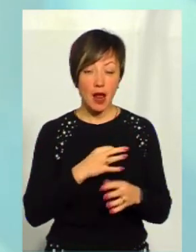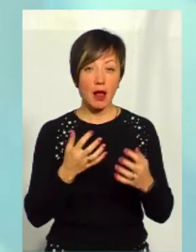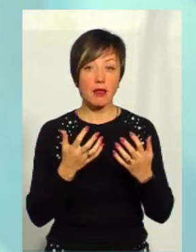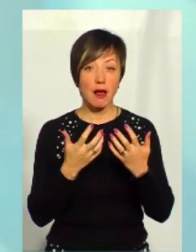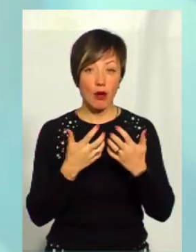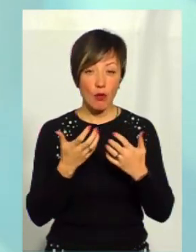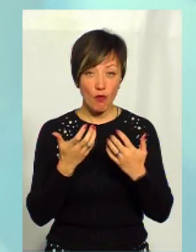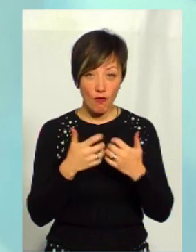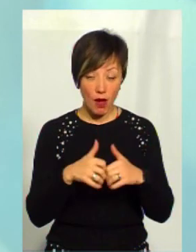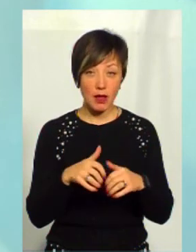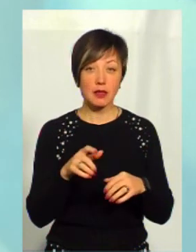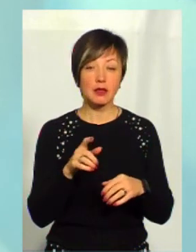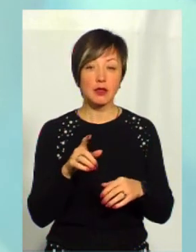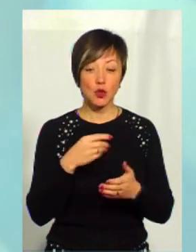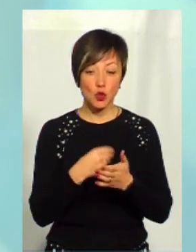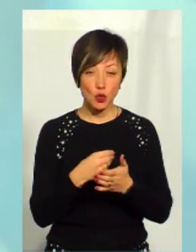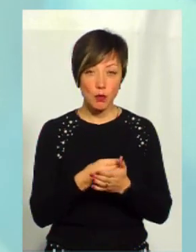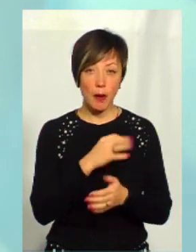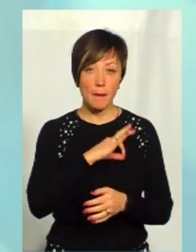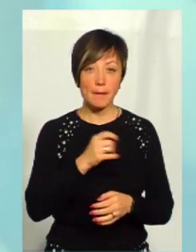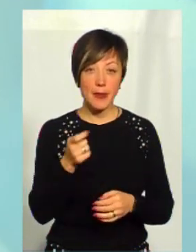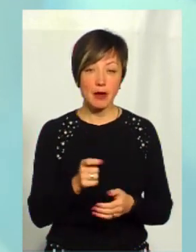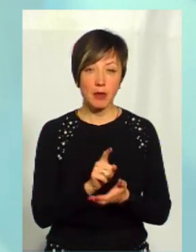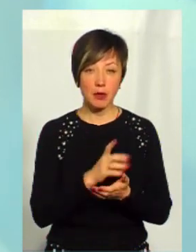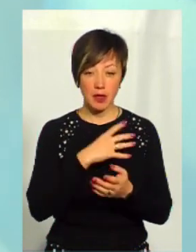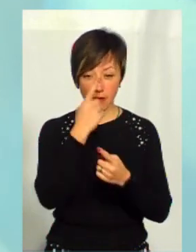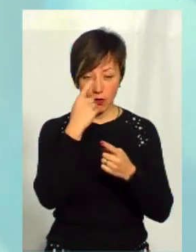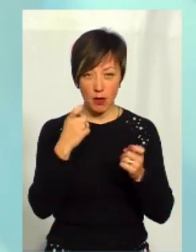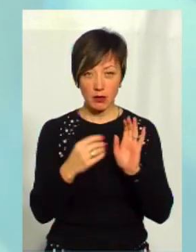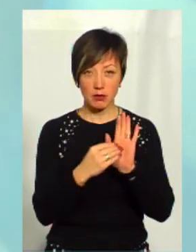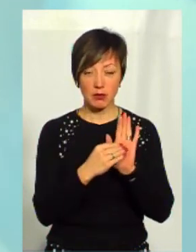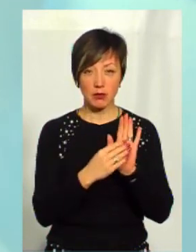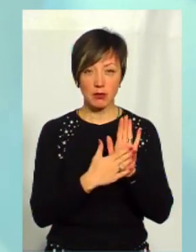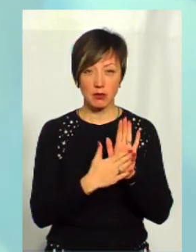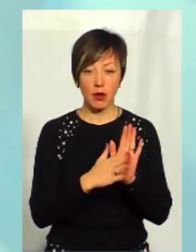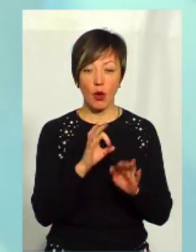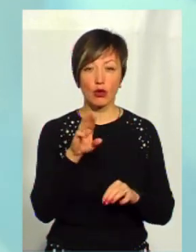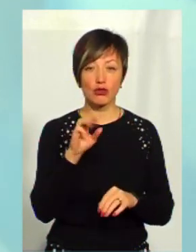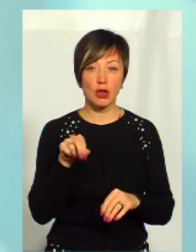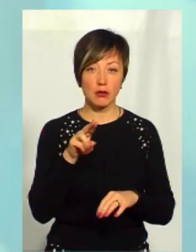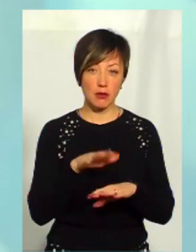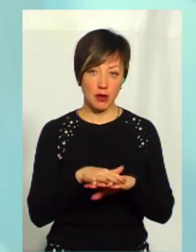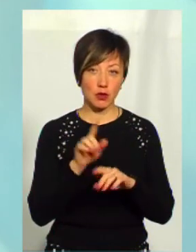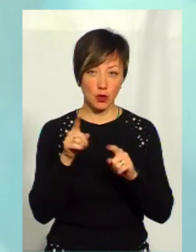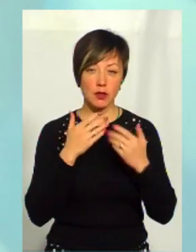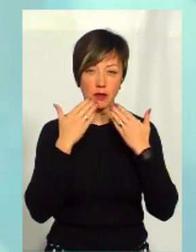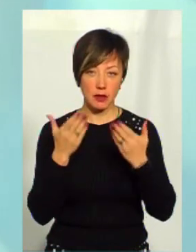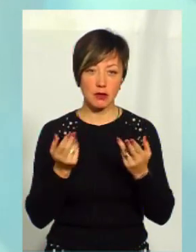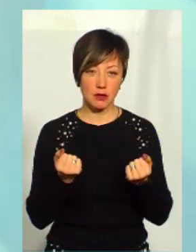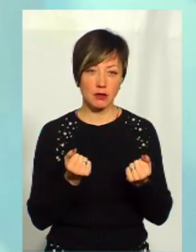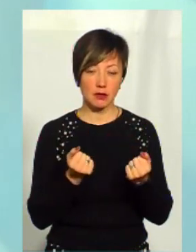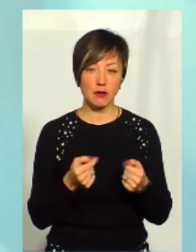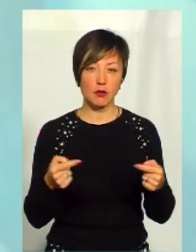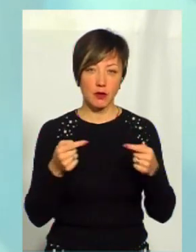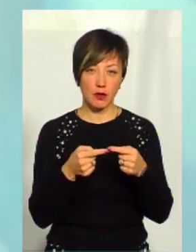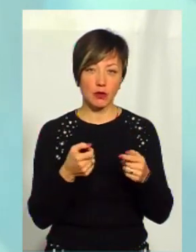нарахувалася, то сама сума пільги має бути, інформація про нього має бути в Ощадбанку. І туди звертатися? Туди